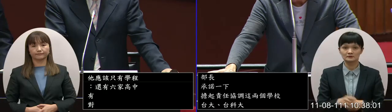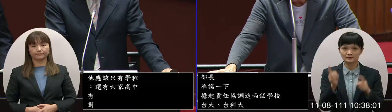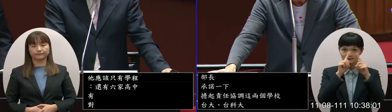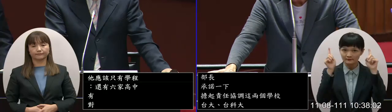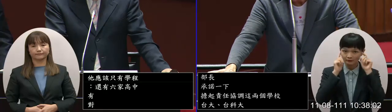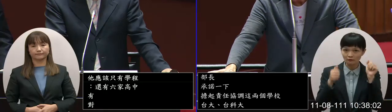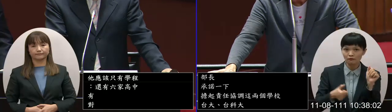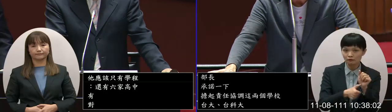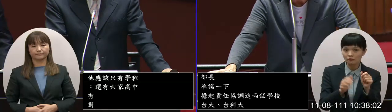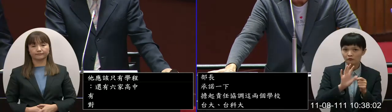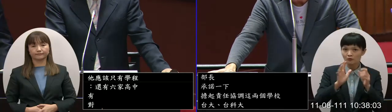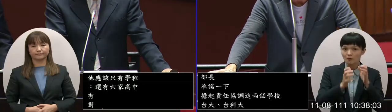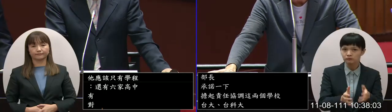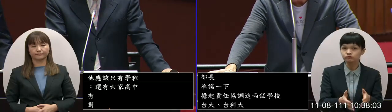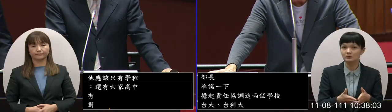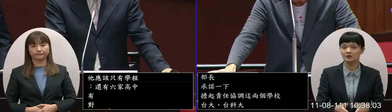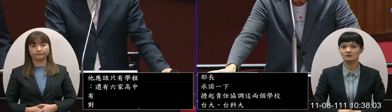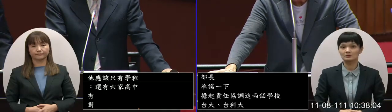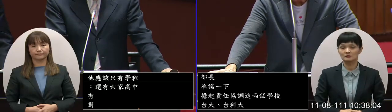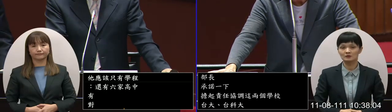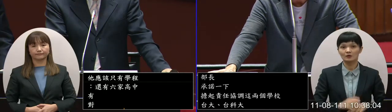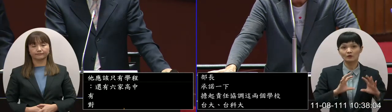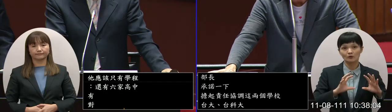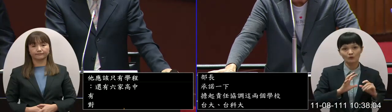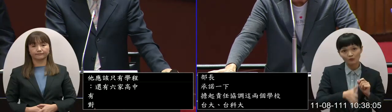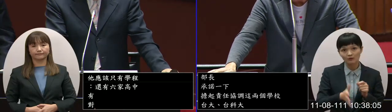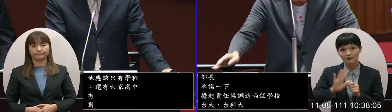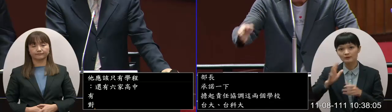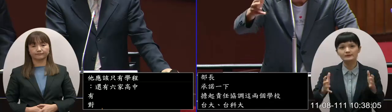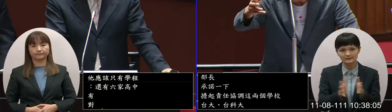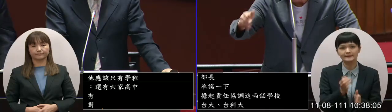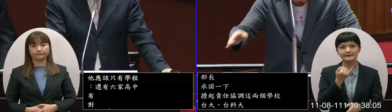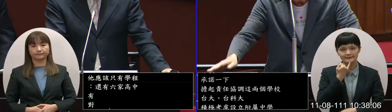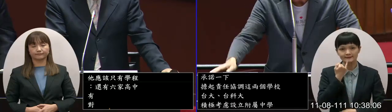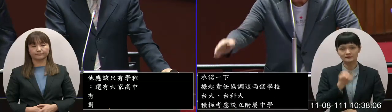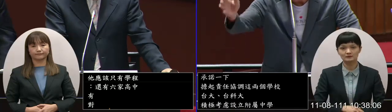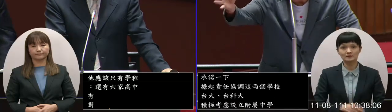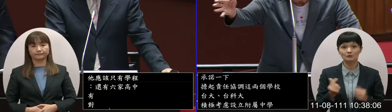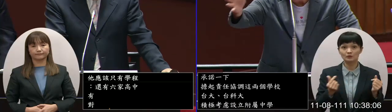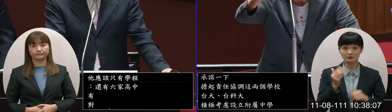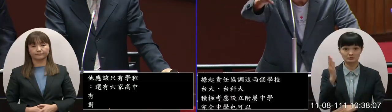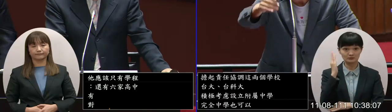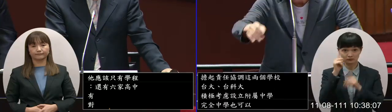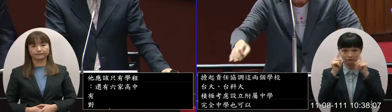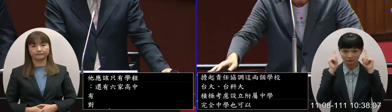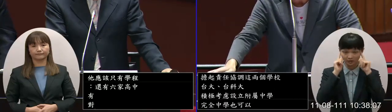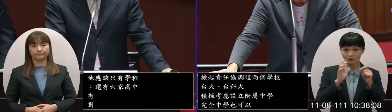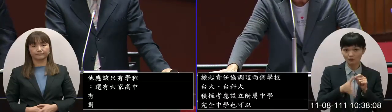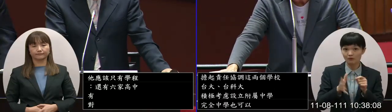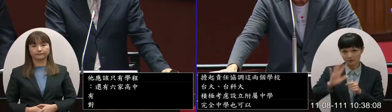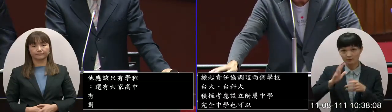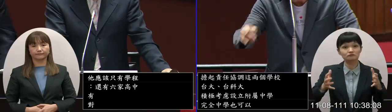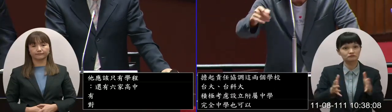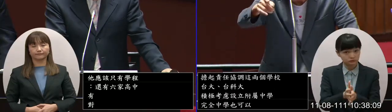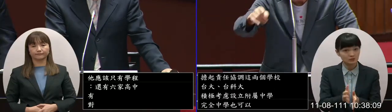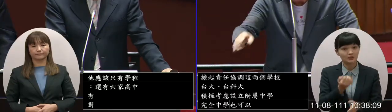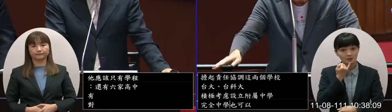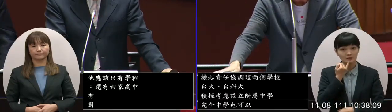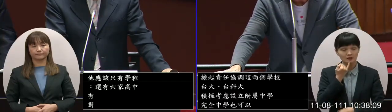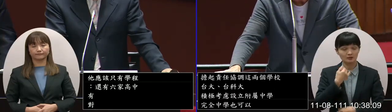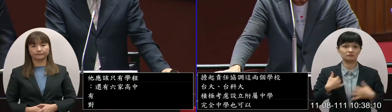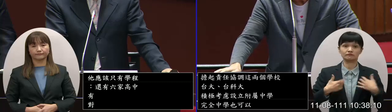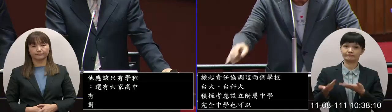中学，完全中学也可以，或是高中也可以，像政大。他是也有国中部，也有高中部，我们都